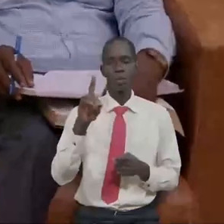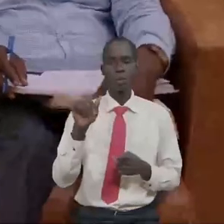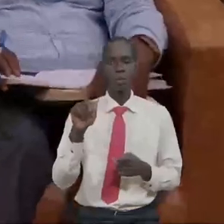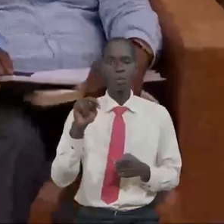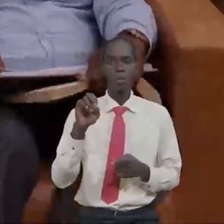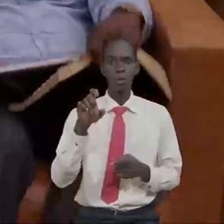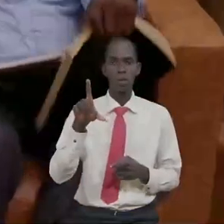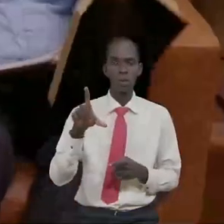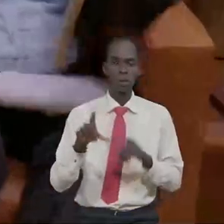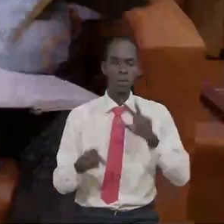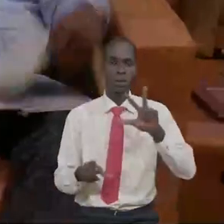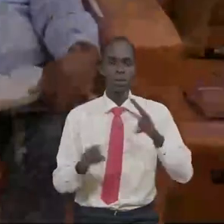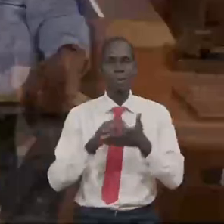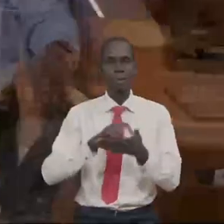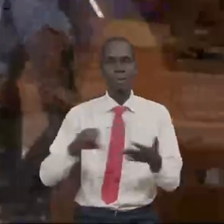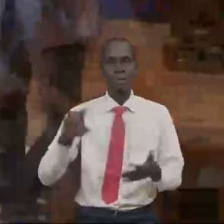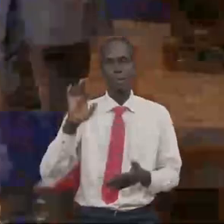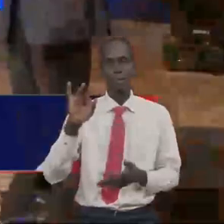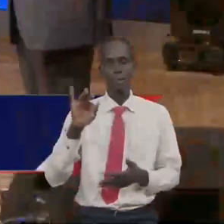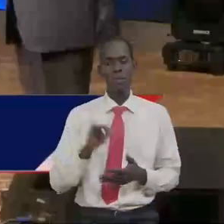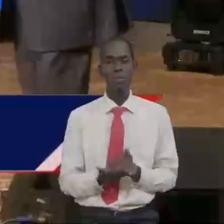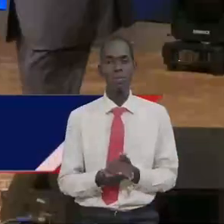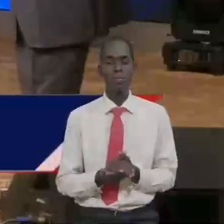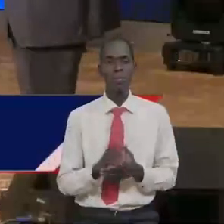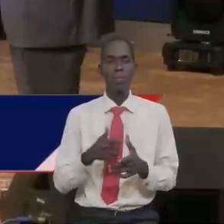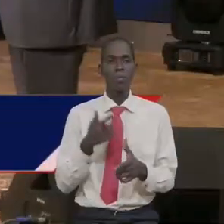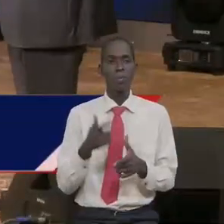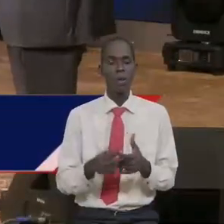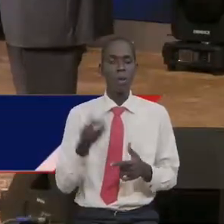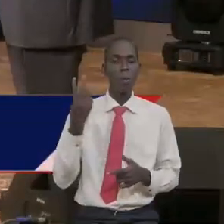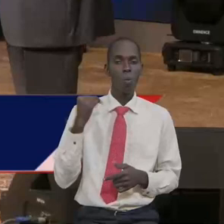Daniel, chapitre 3, verset 19.